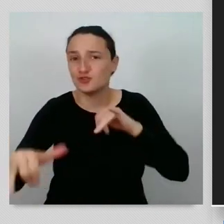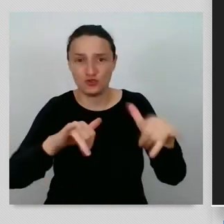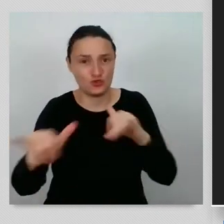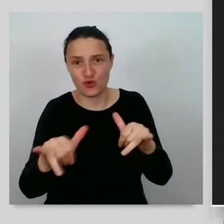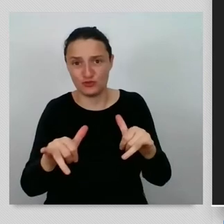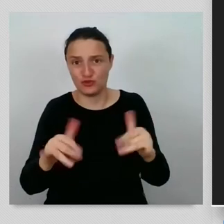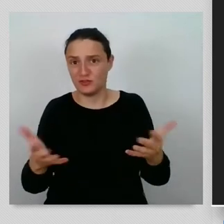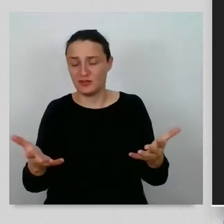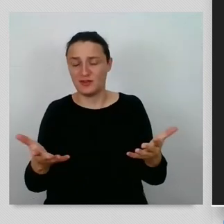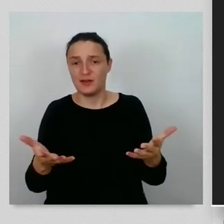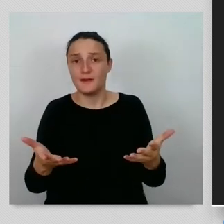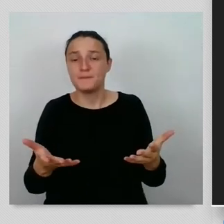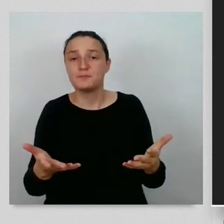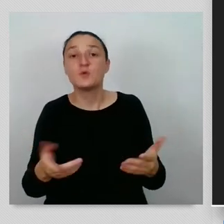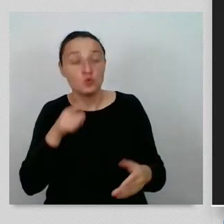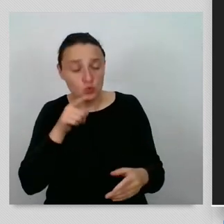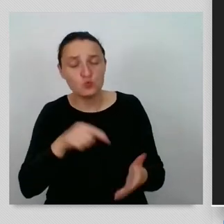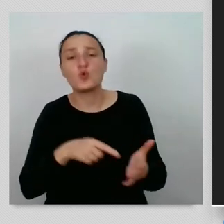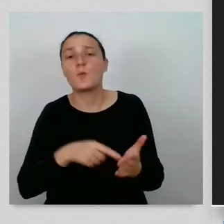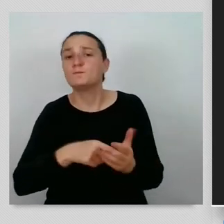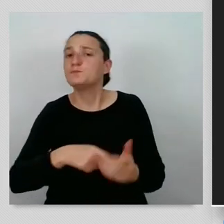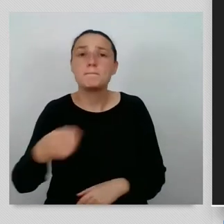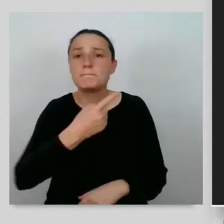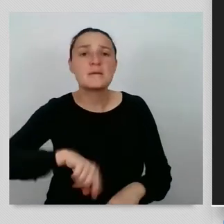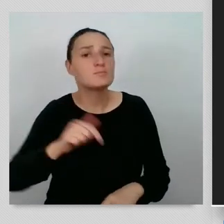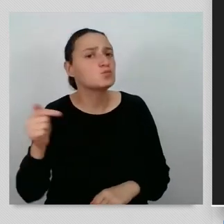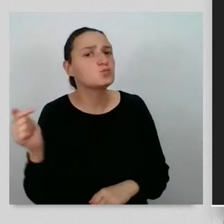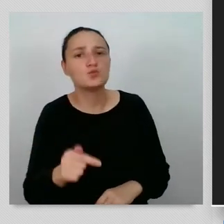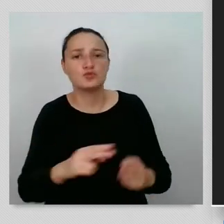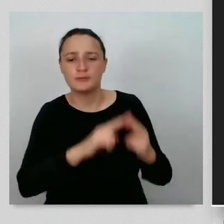nawy państwowej i że co do tego powinniśmy osiągnąć